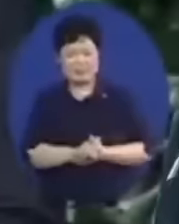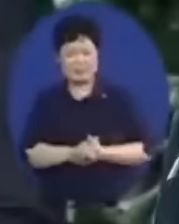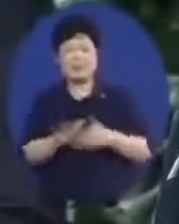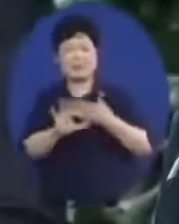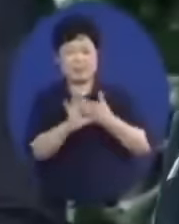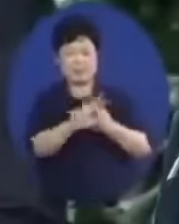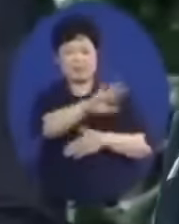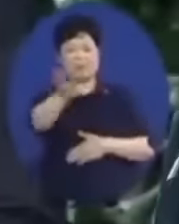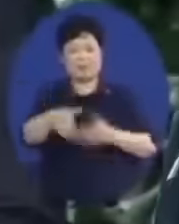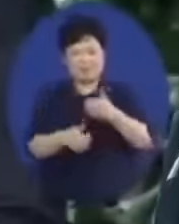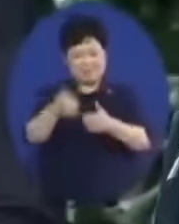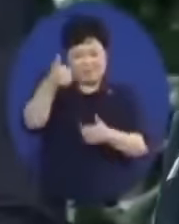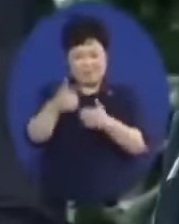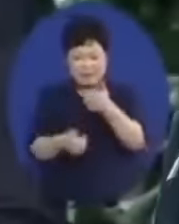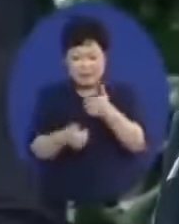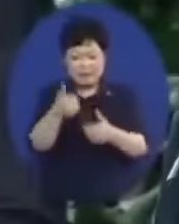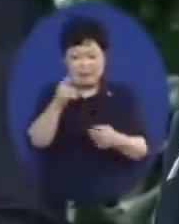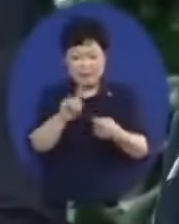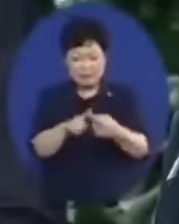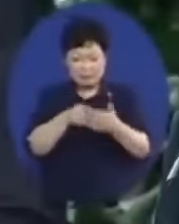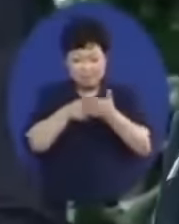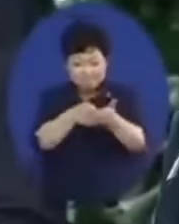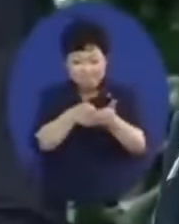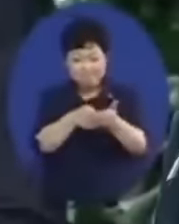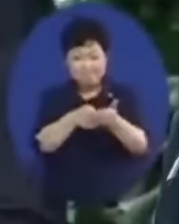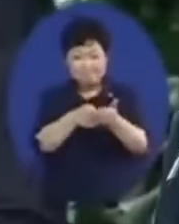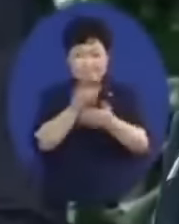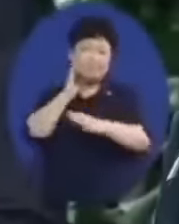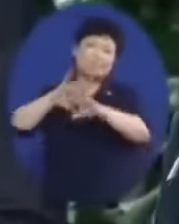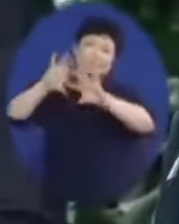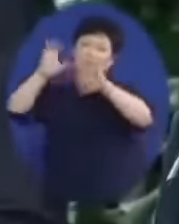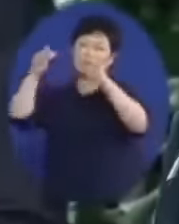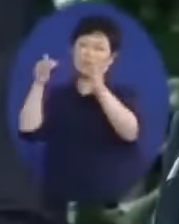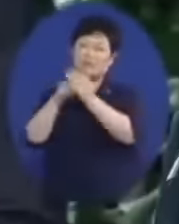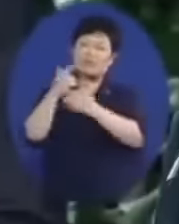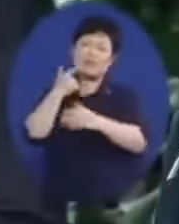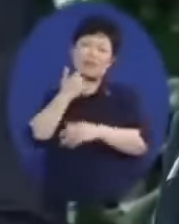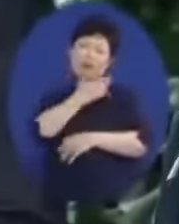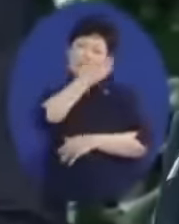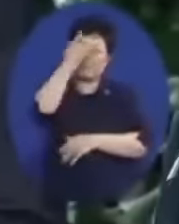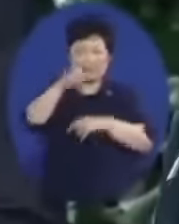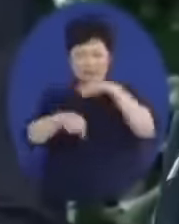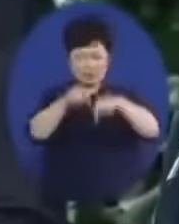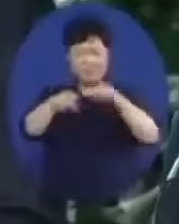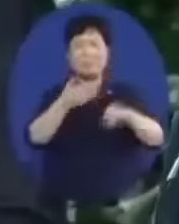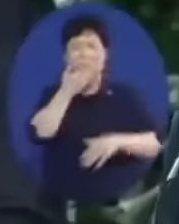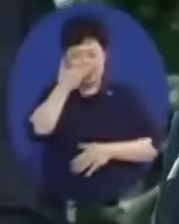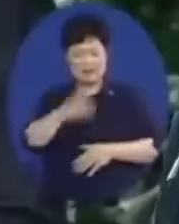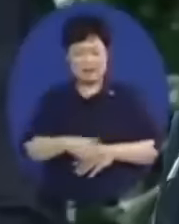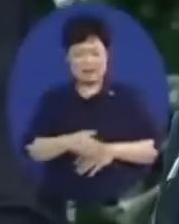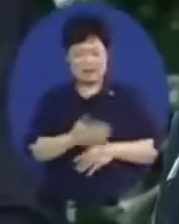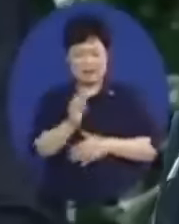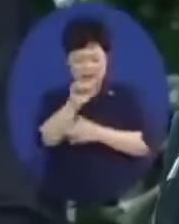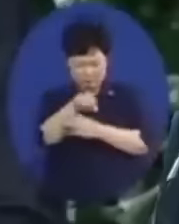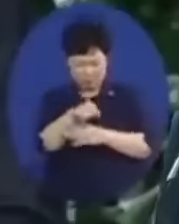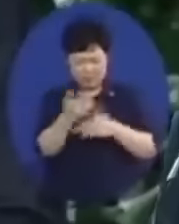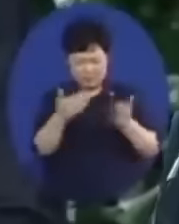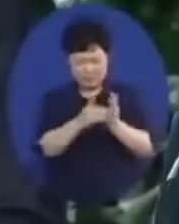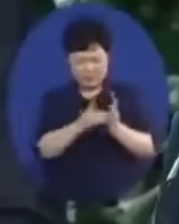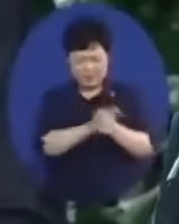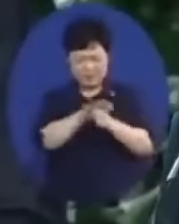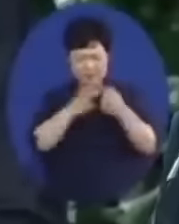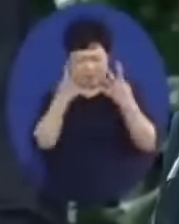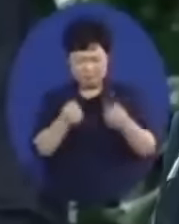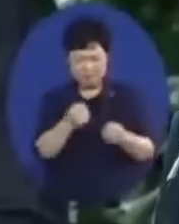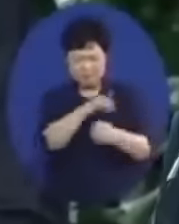그러면 우리는 갈등을 극복하고 천국까지 아름답게 들어갈 수 있게 되는 것입니다. 고개서 기도드리겠습니다.